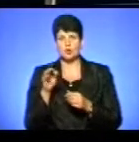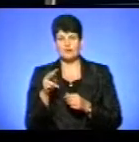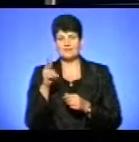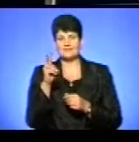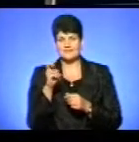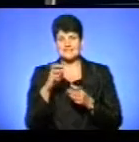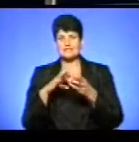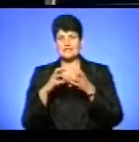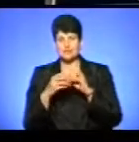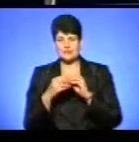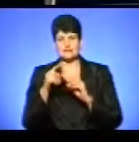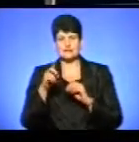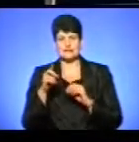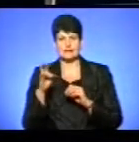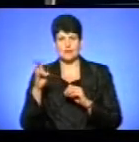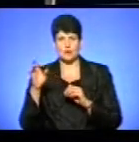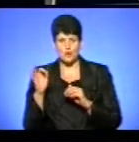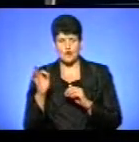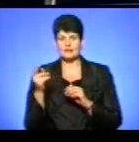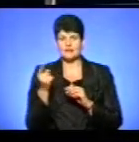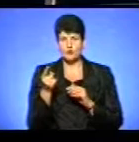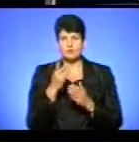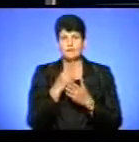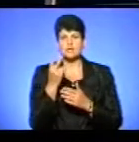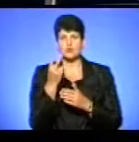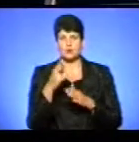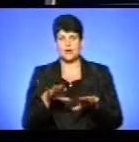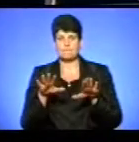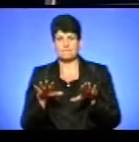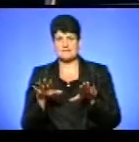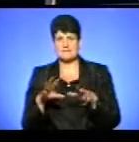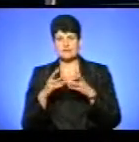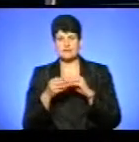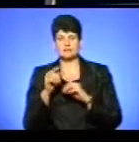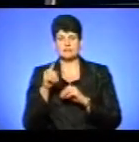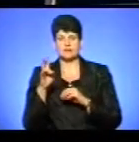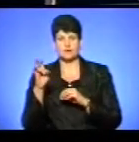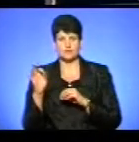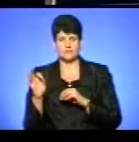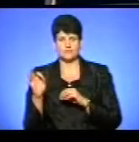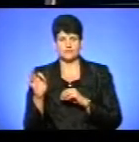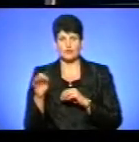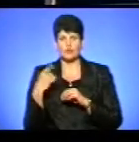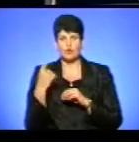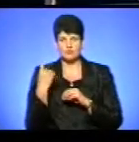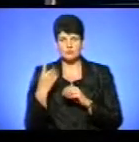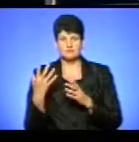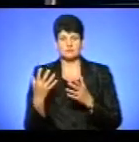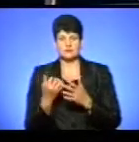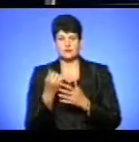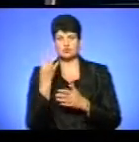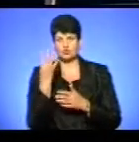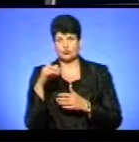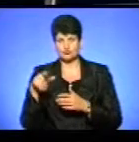ЗНО 2018 в Україні, а Тернопіль посів друге місце за результатами ЗНО. В області викрили 4 осіб, які викрадали